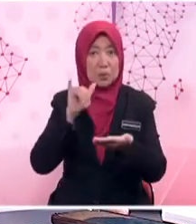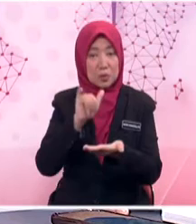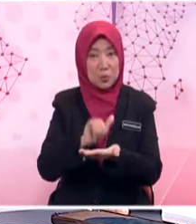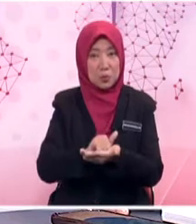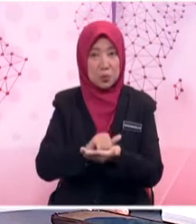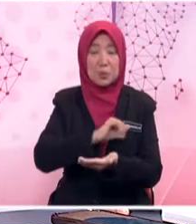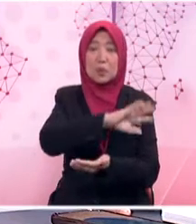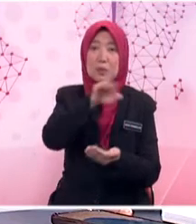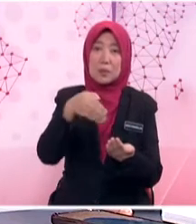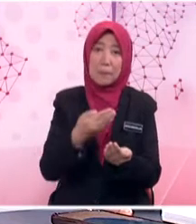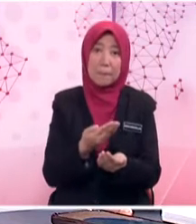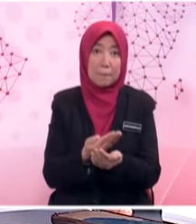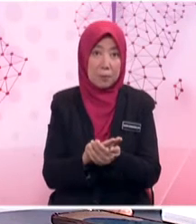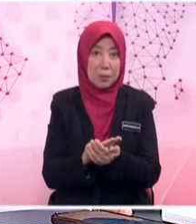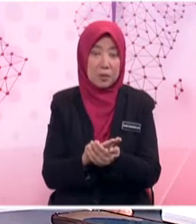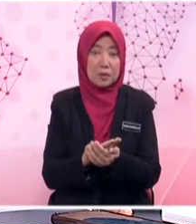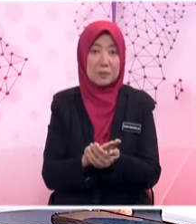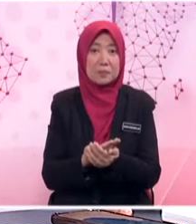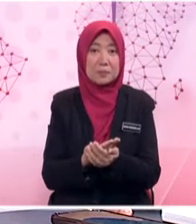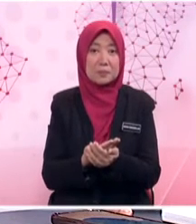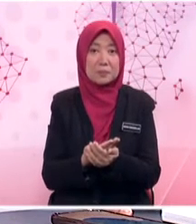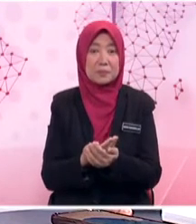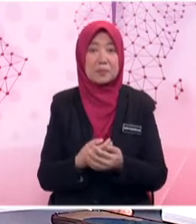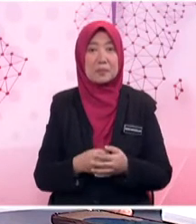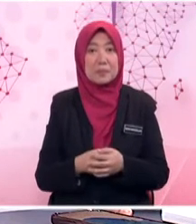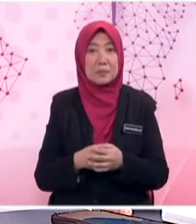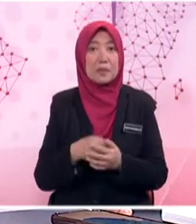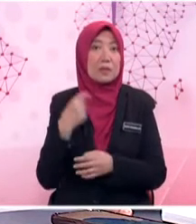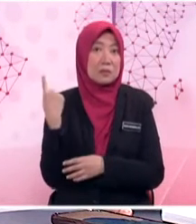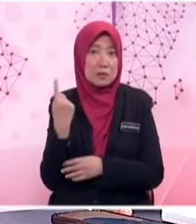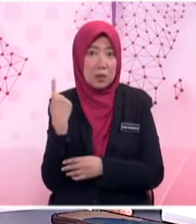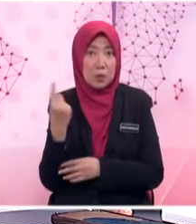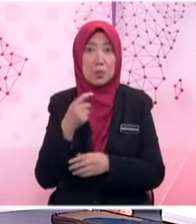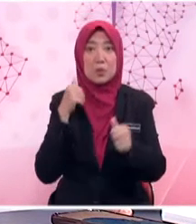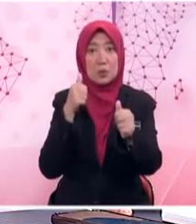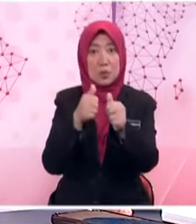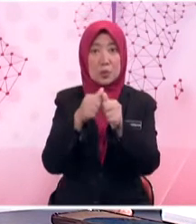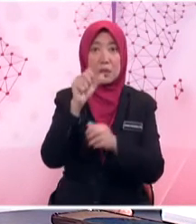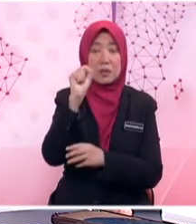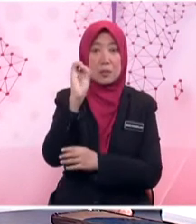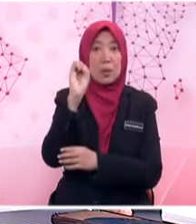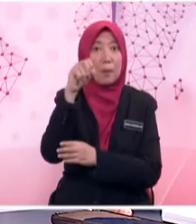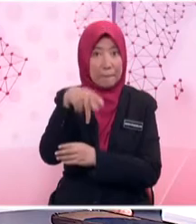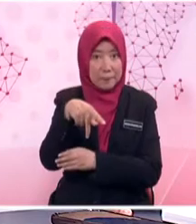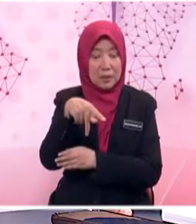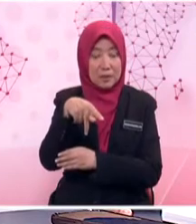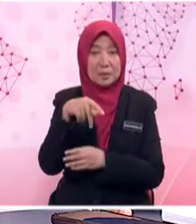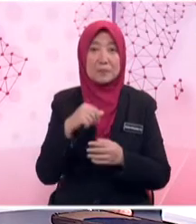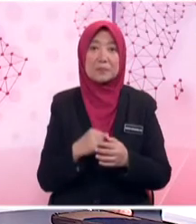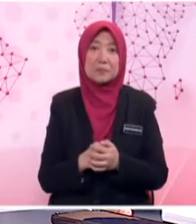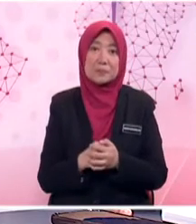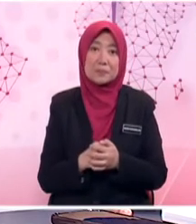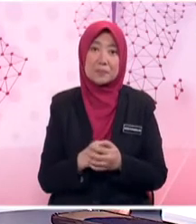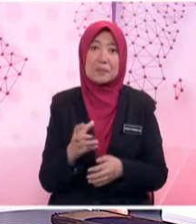penonton di Didik TV KPM ini untuk kita sentiasa mematuhi SOP yang telah pun ditetapkan.